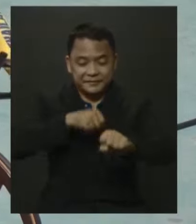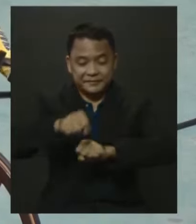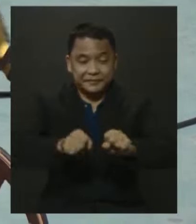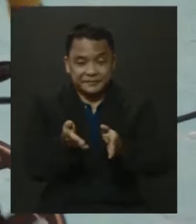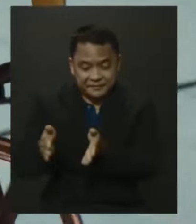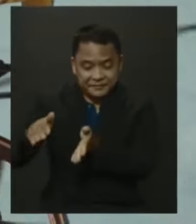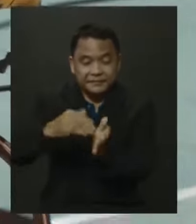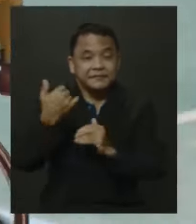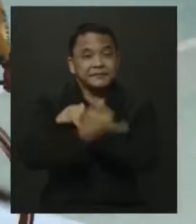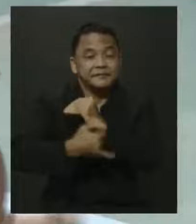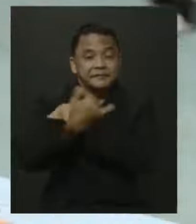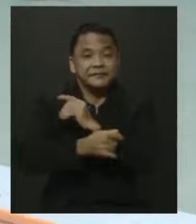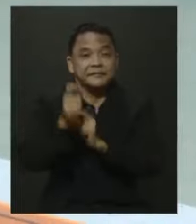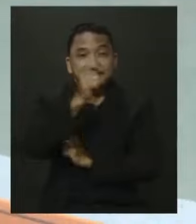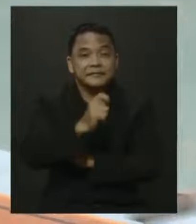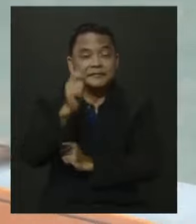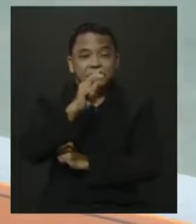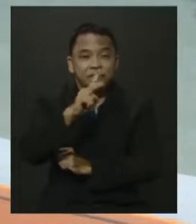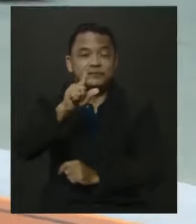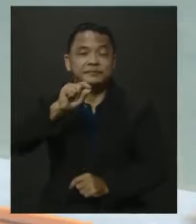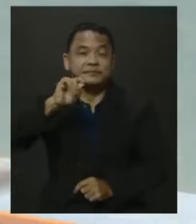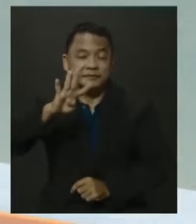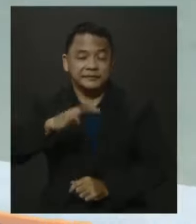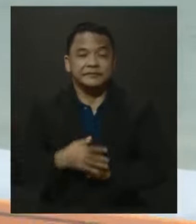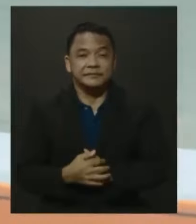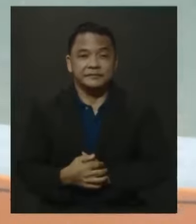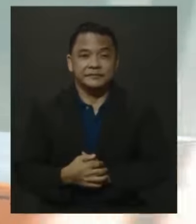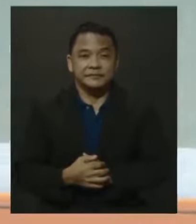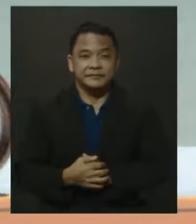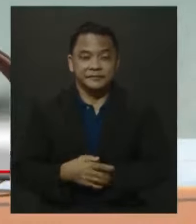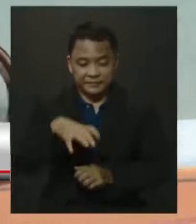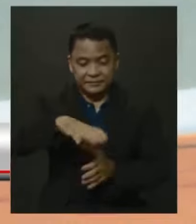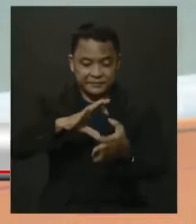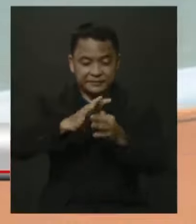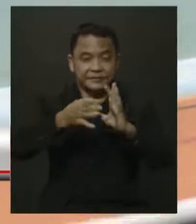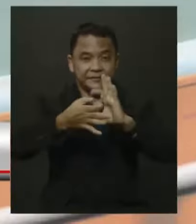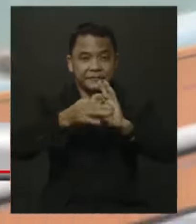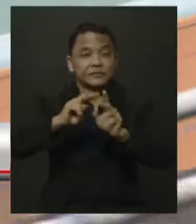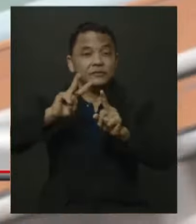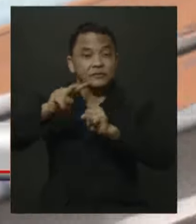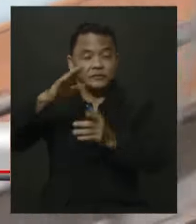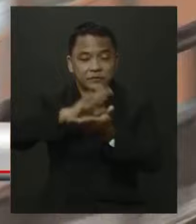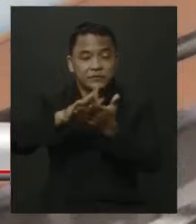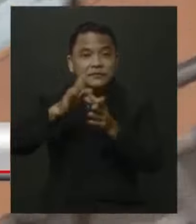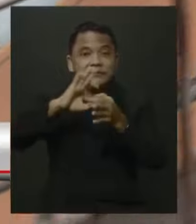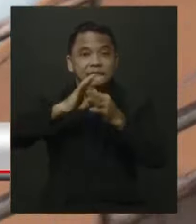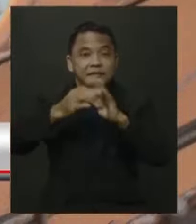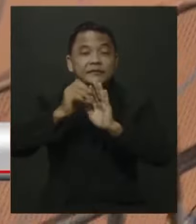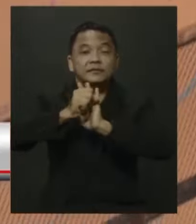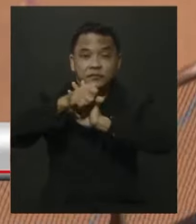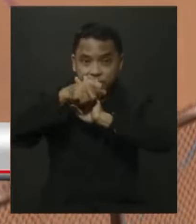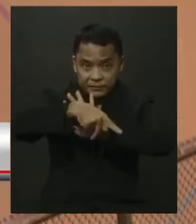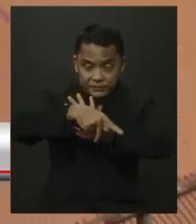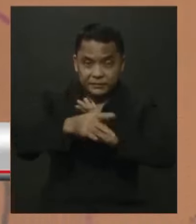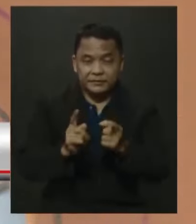ทลู่นานาชาติ Track Asia Cup 2024ที่เวโลโดรมสนามกีฬาแห่งที่2โรงเรียนกีฬาจังหวัดสุพรรณบุรี